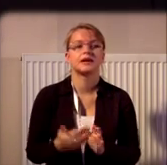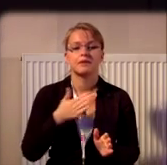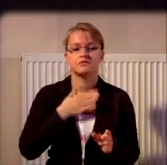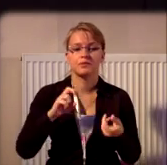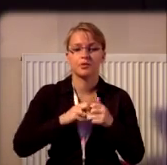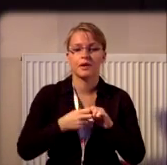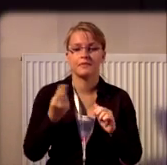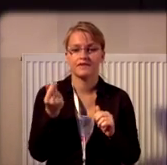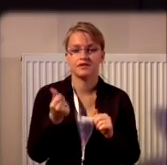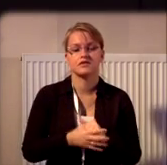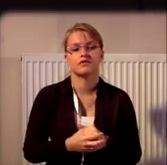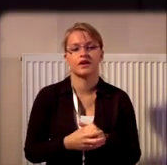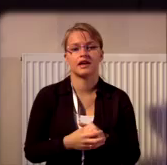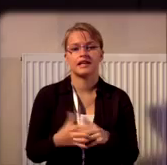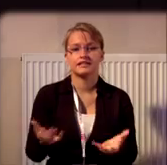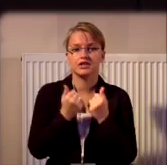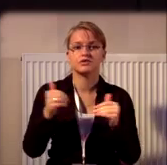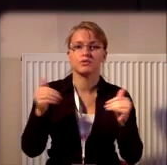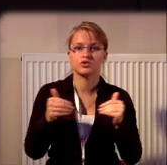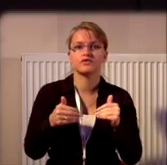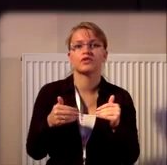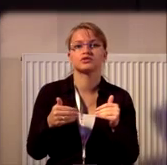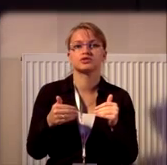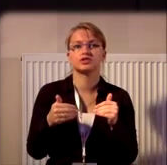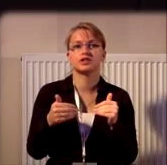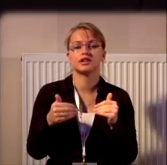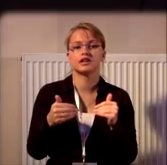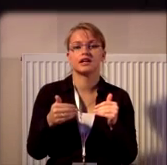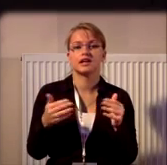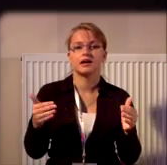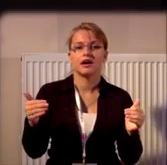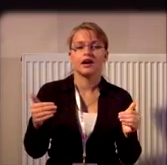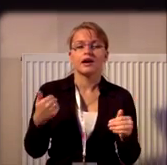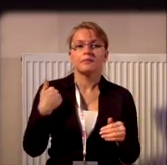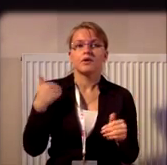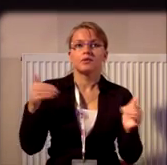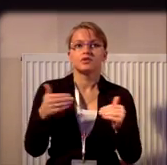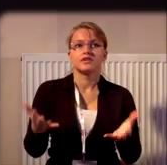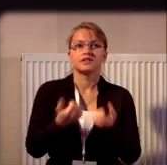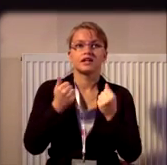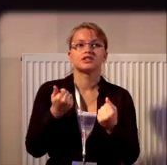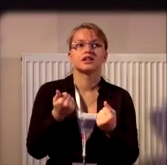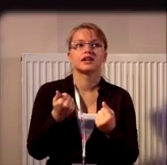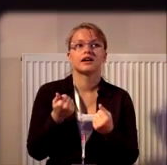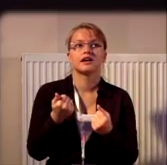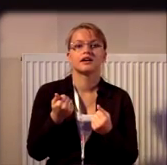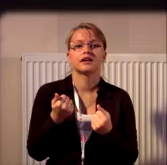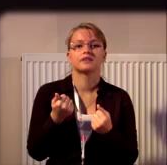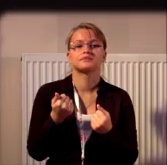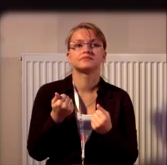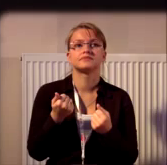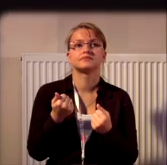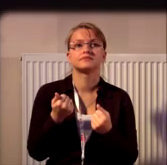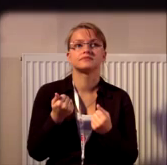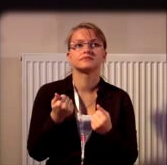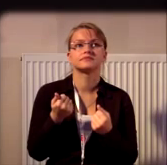finansowe, znalazłyśmy możliwość, była możliwość znalezienia środków, przede wszystkim najpierw przepisów, które nam na to pozwalają, a potem